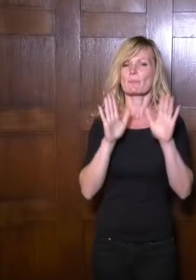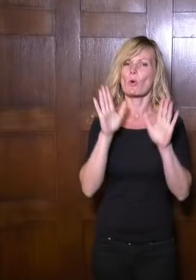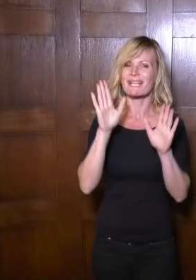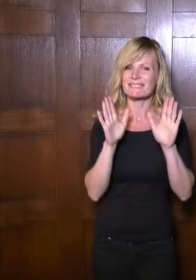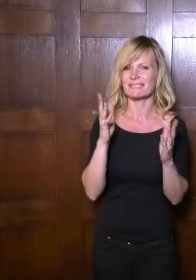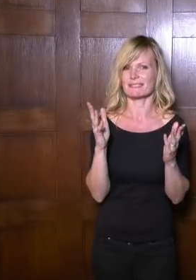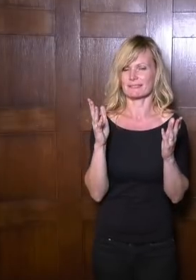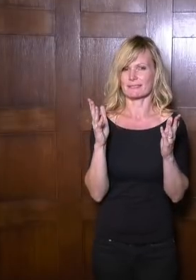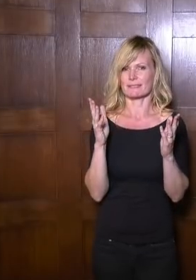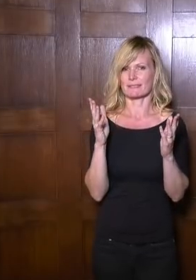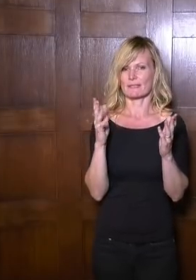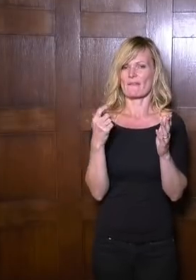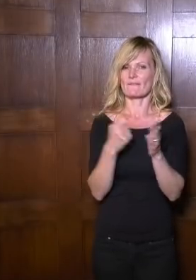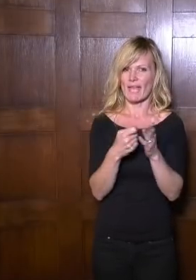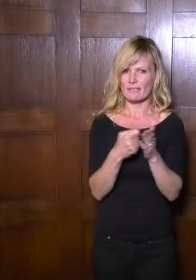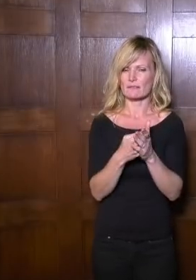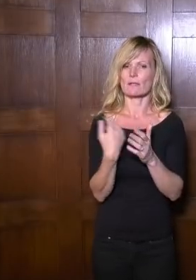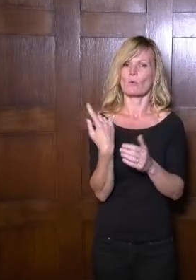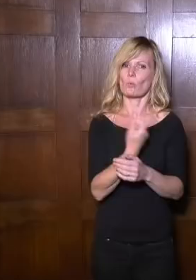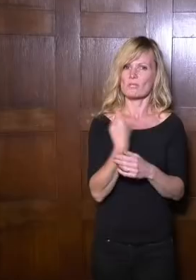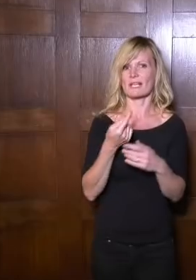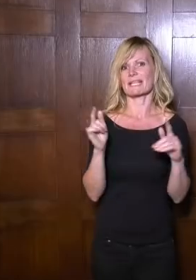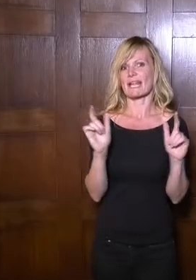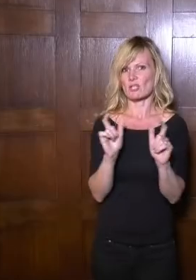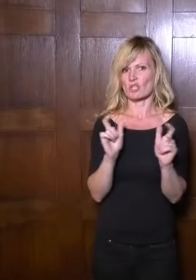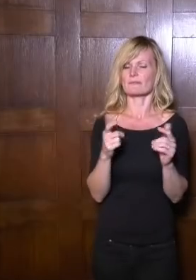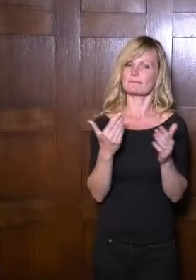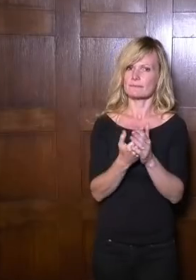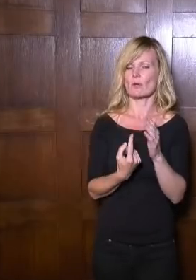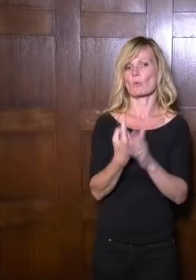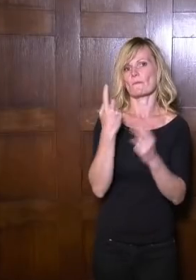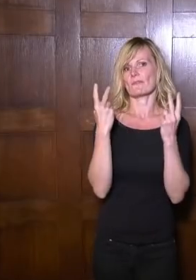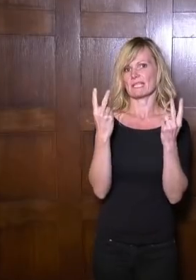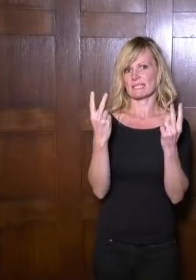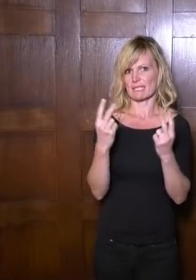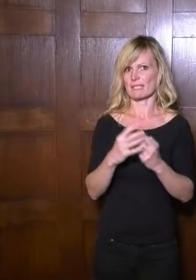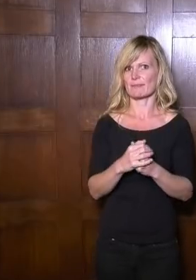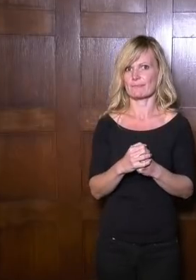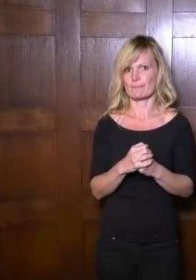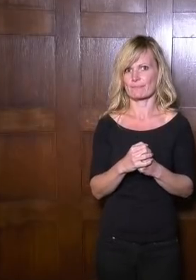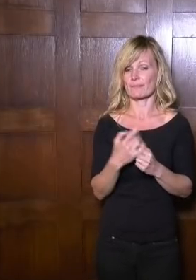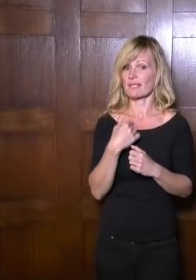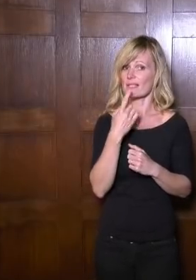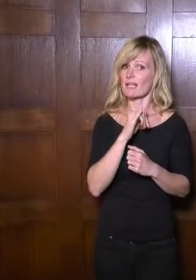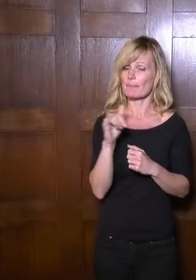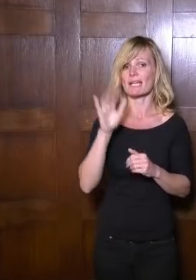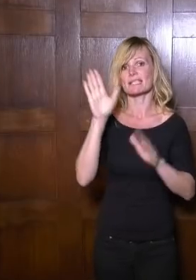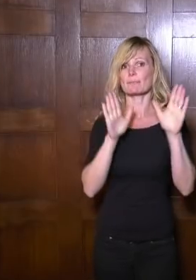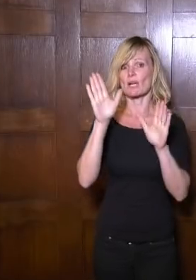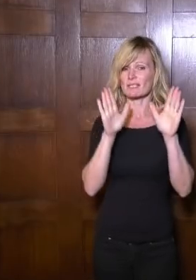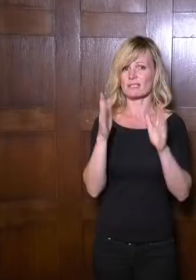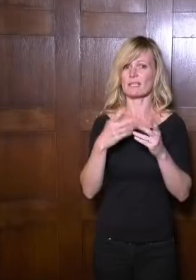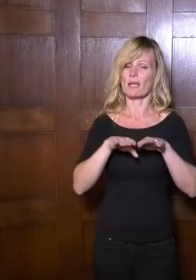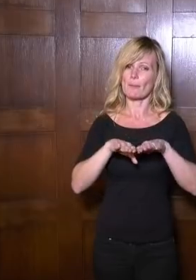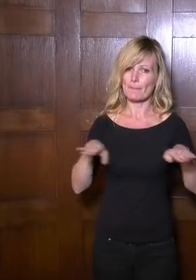beziehungsweise die Werte unserer Gesellschaft, das ist etwas ganz Wichtiges. Ich sage immer, Eine Demokratie ist auf Vernunft, Verstand